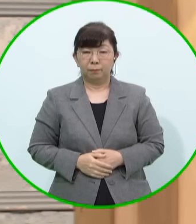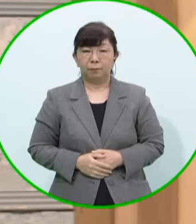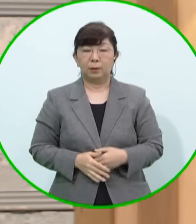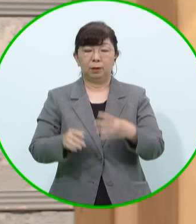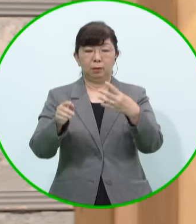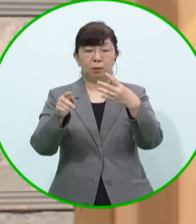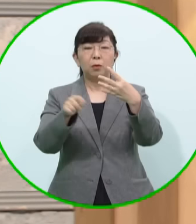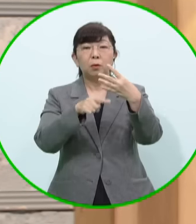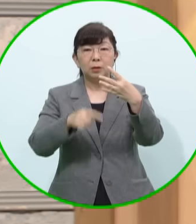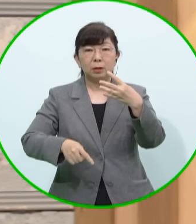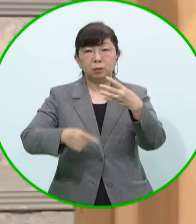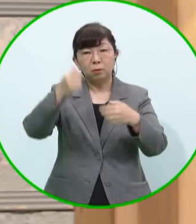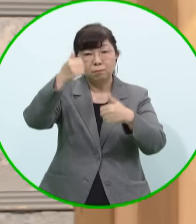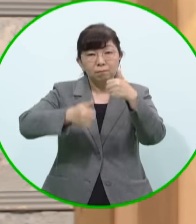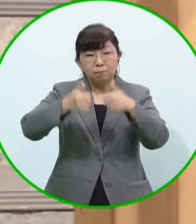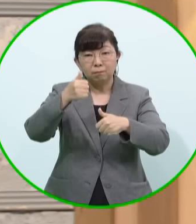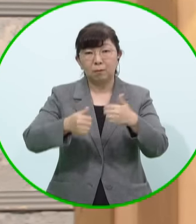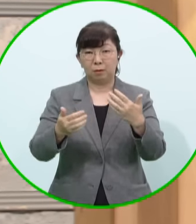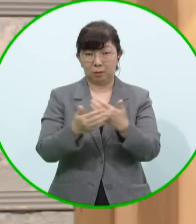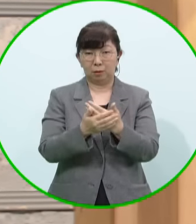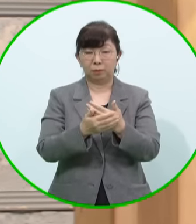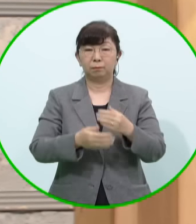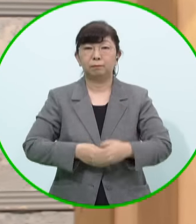4人による争いとなり